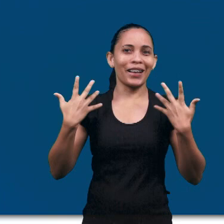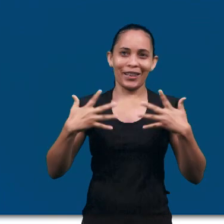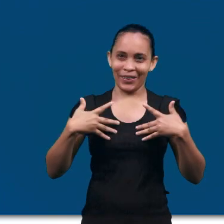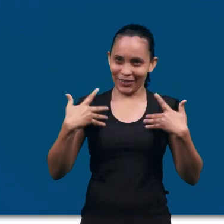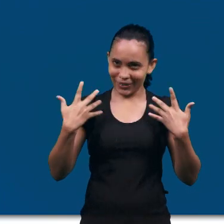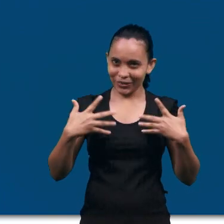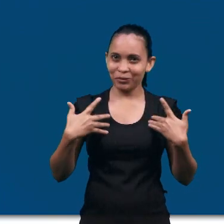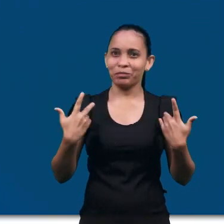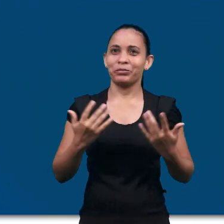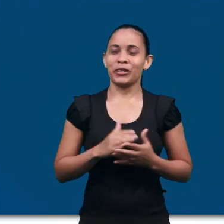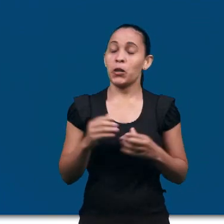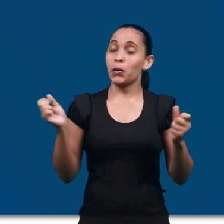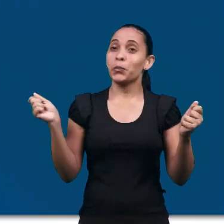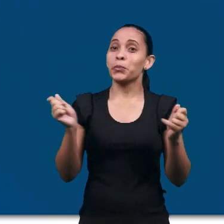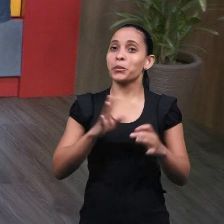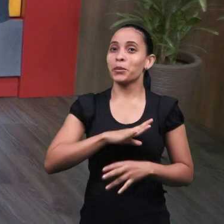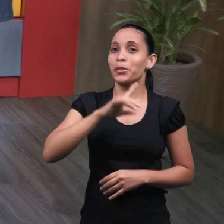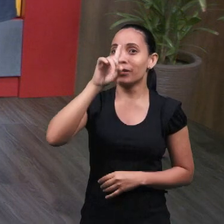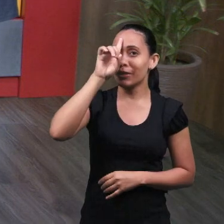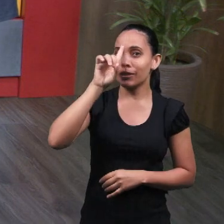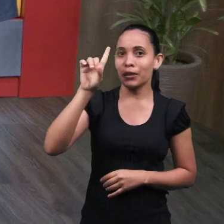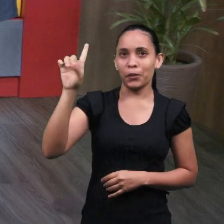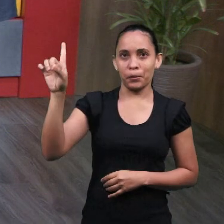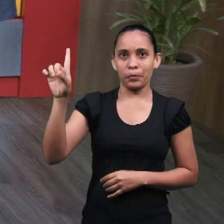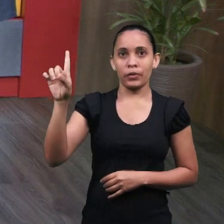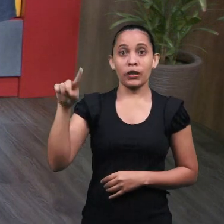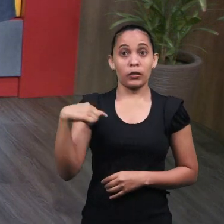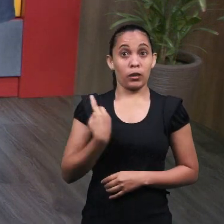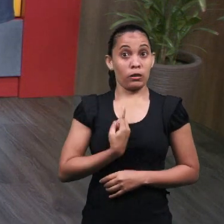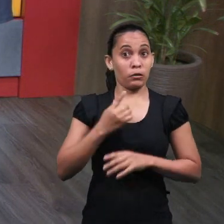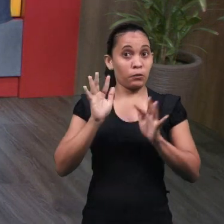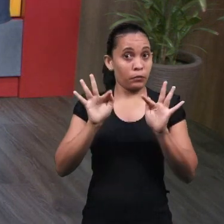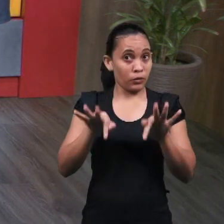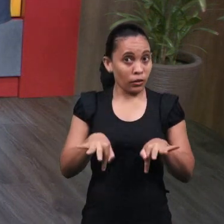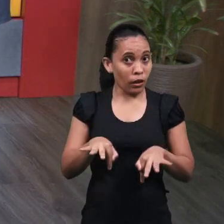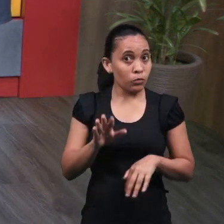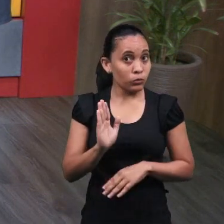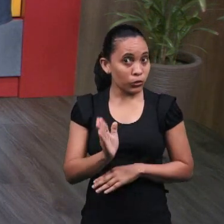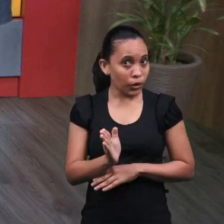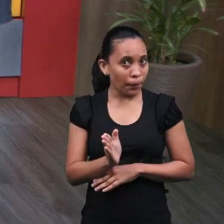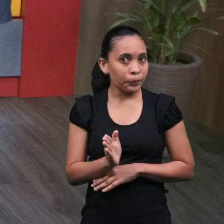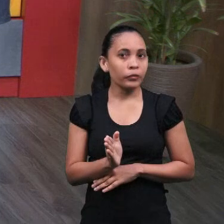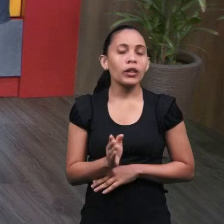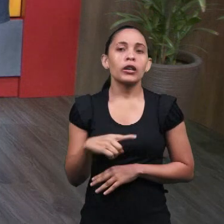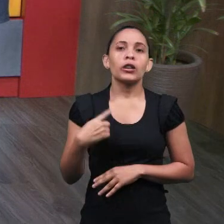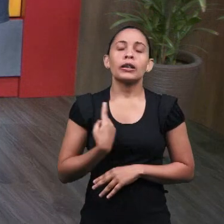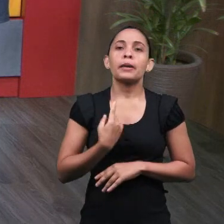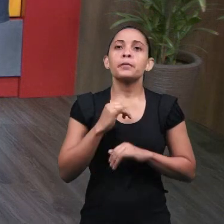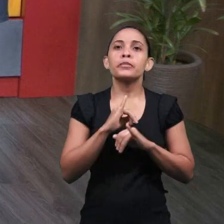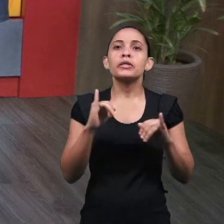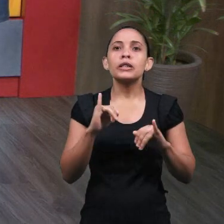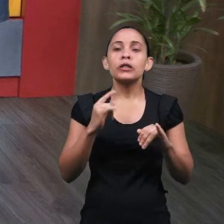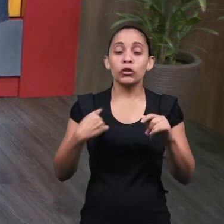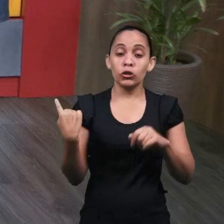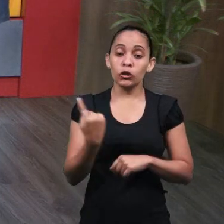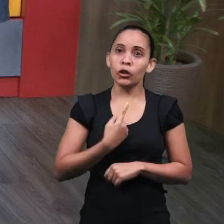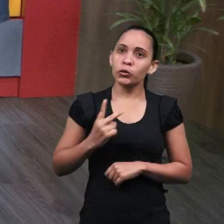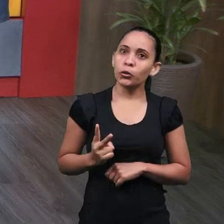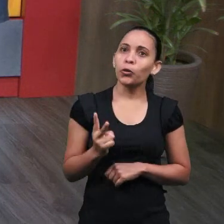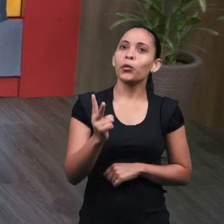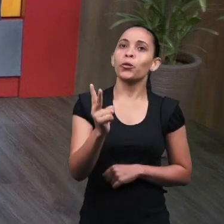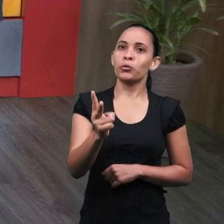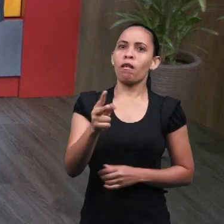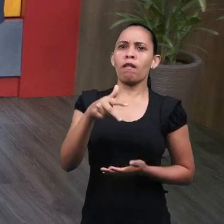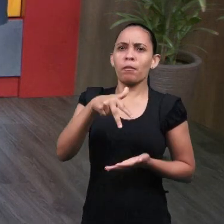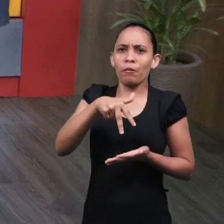heureux. Gloire à Jésus. Nous arrivons à la fin et nous voulons dire que nous